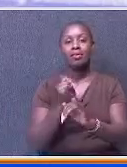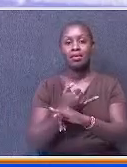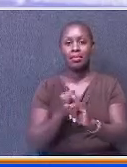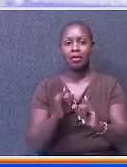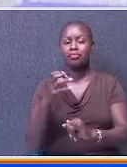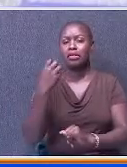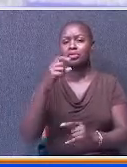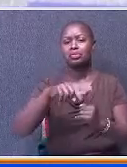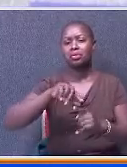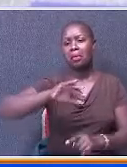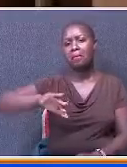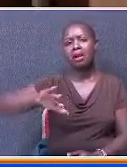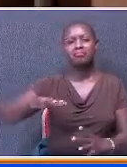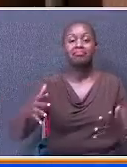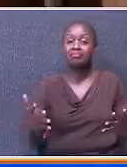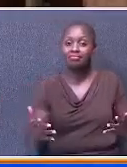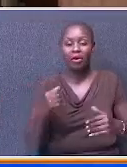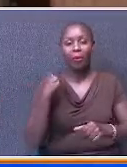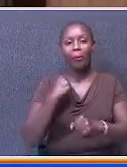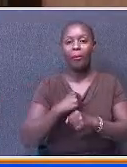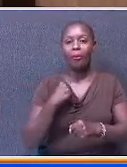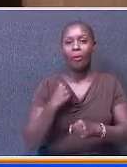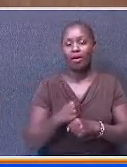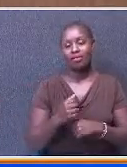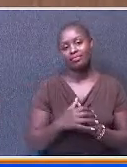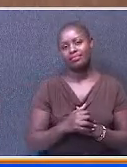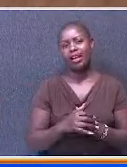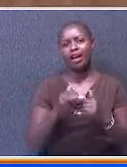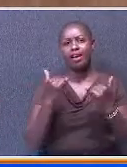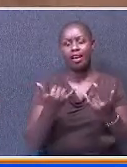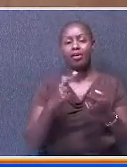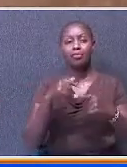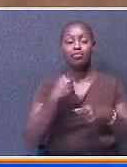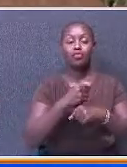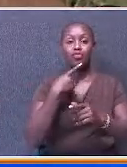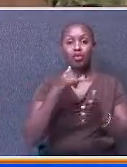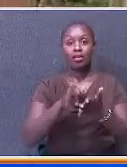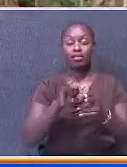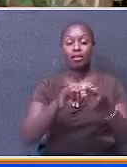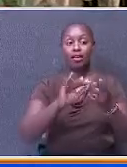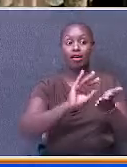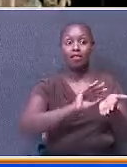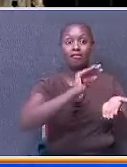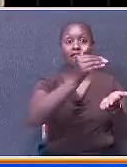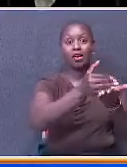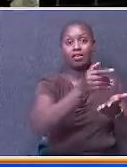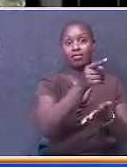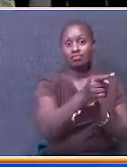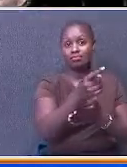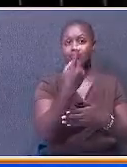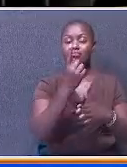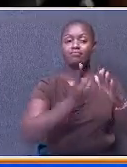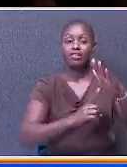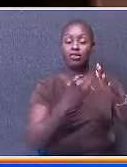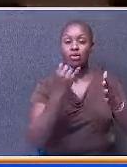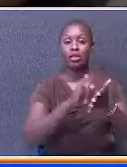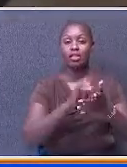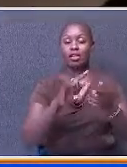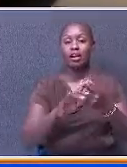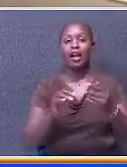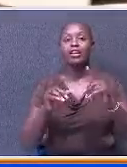So iliyobaki ni kuchapa kazi. Kibarua sasa ni kupiga jeki wizara hiyo ili kufanikisha maendeleo katika wizara tofauti